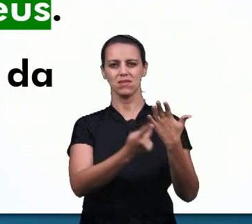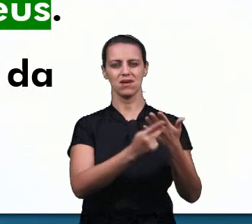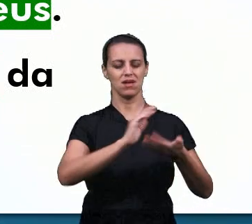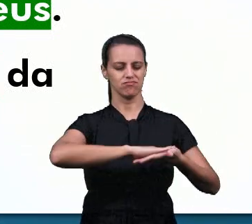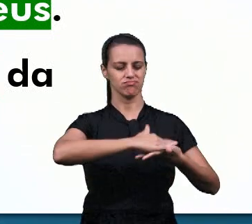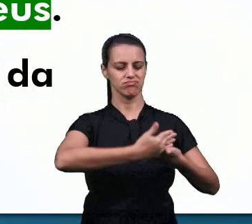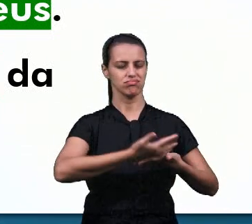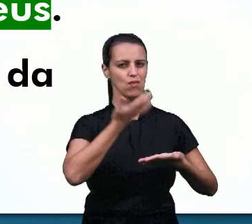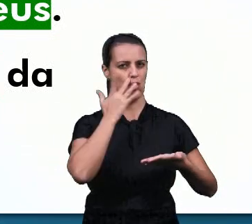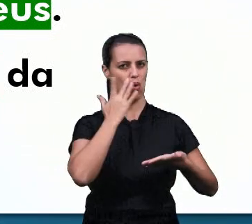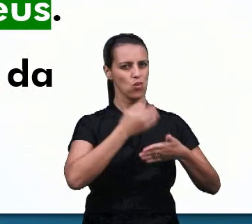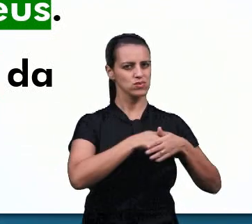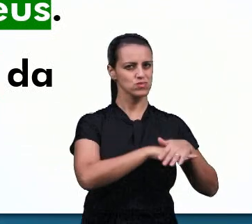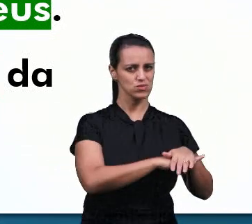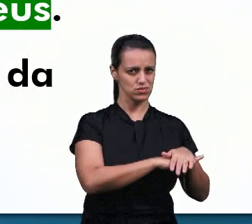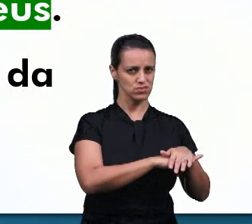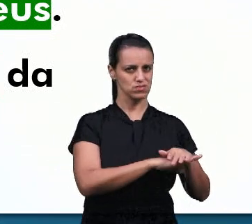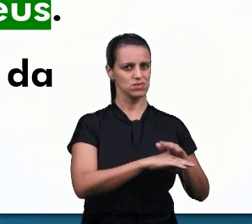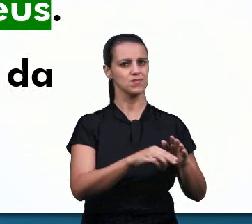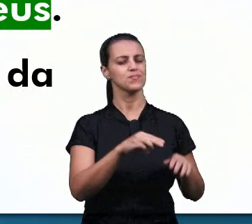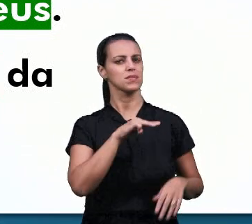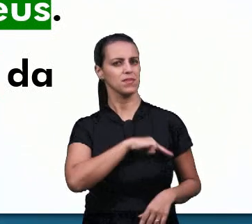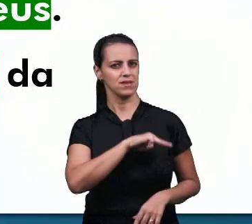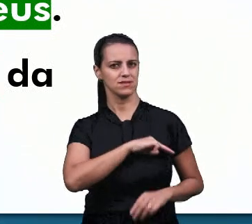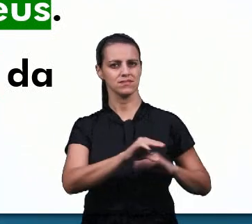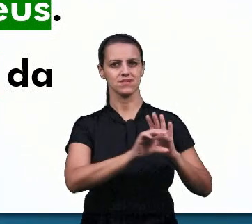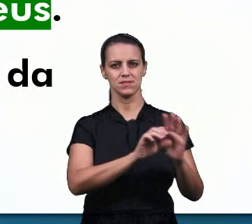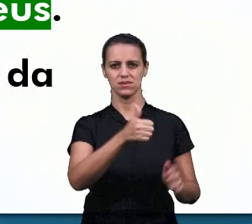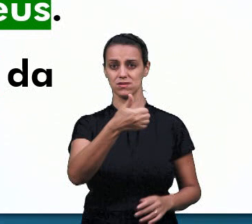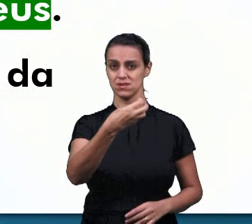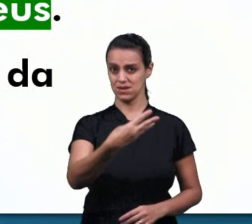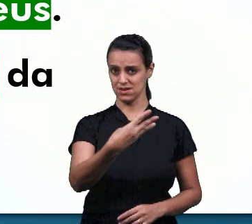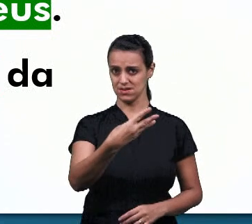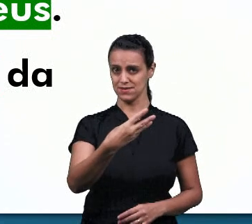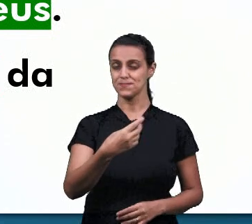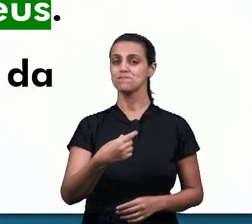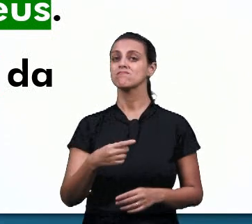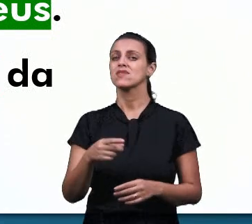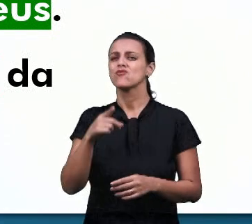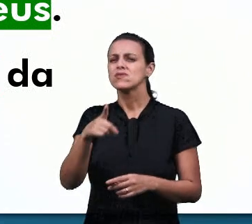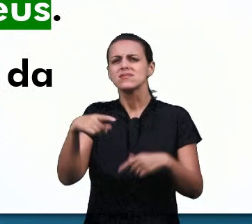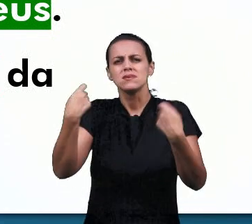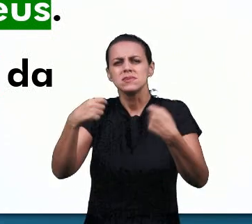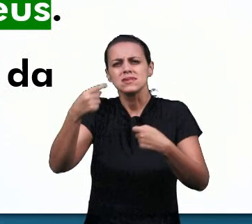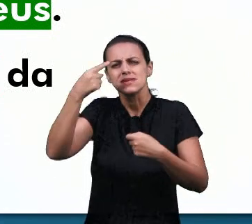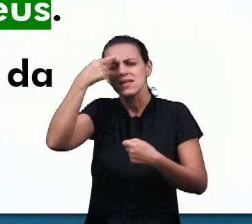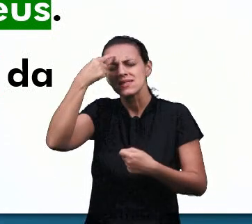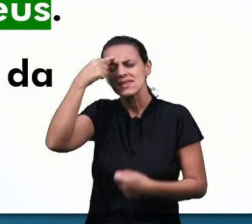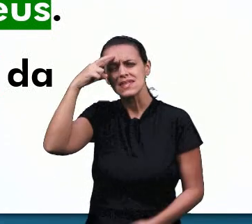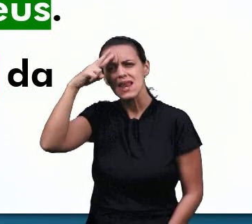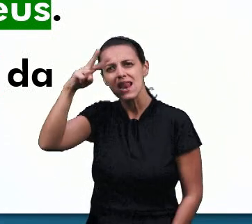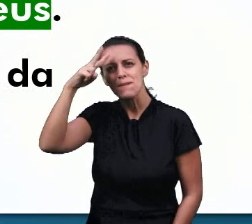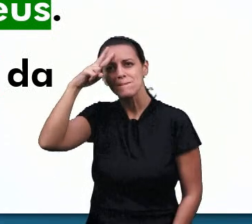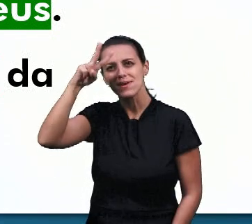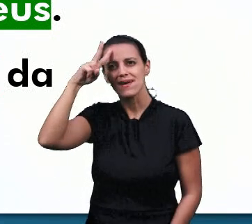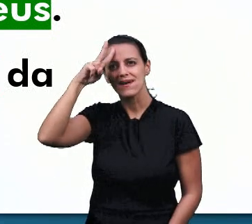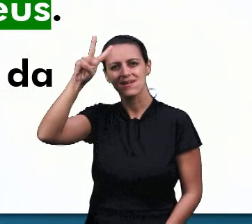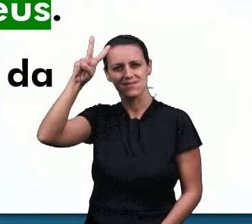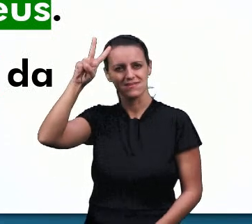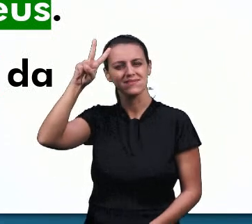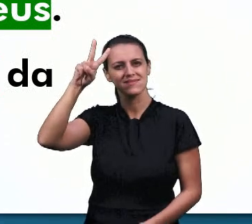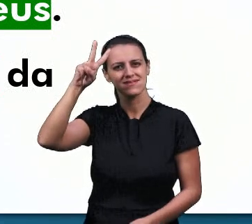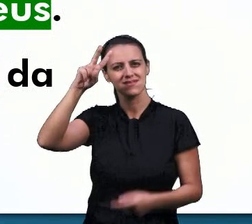Matthieu. Et notre question était « Faites un effort mental en citant les